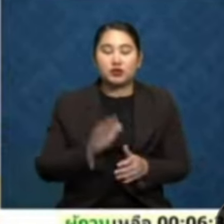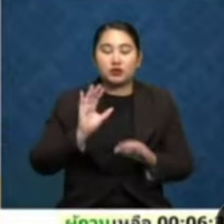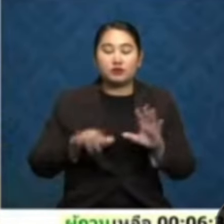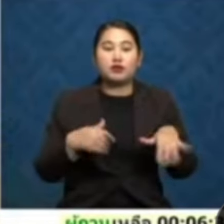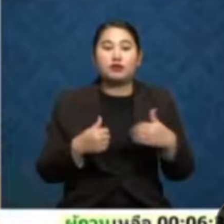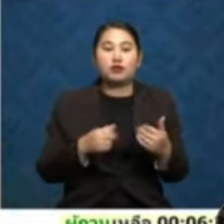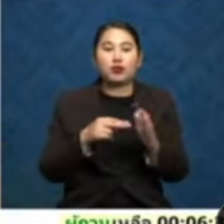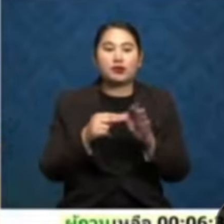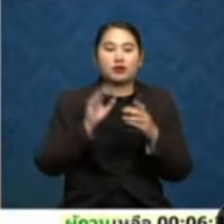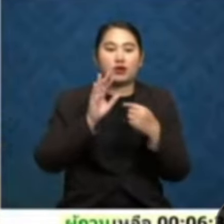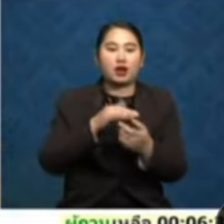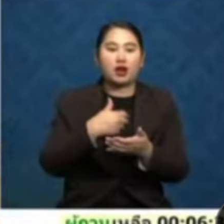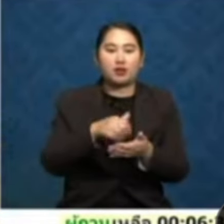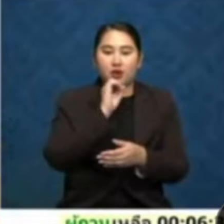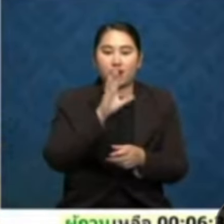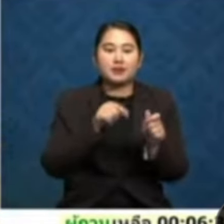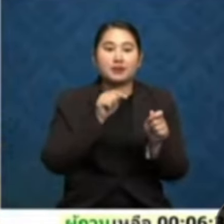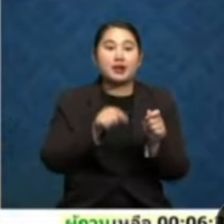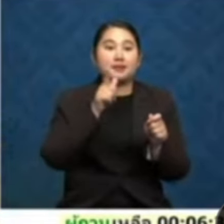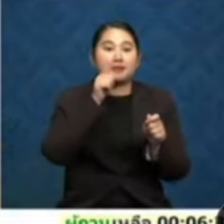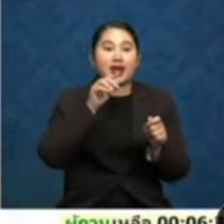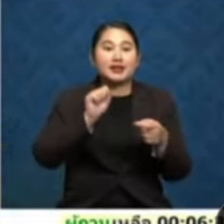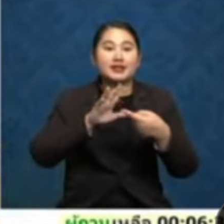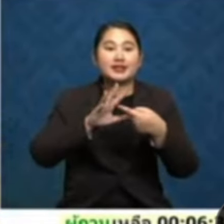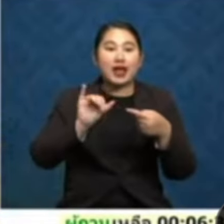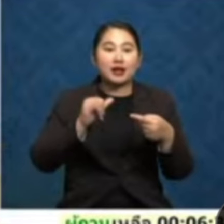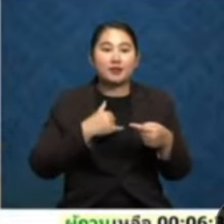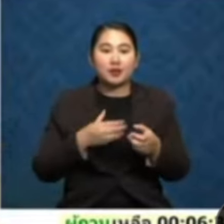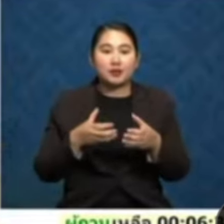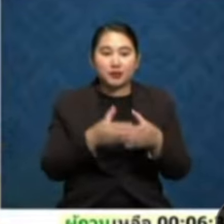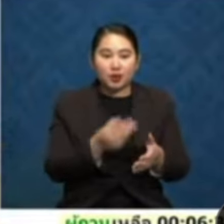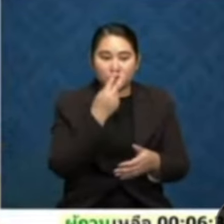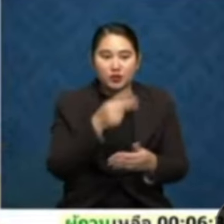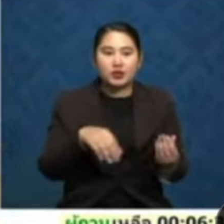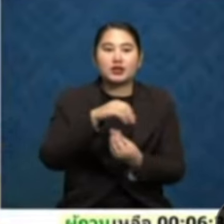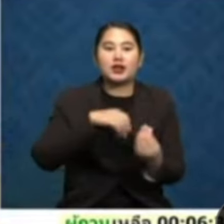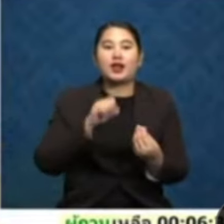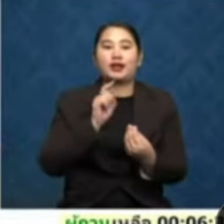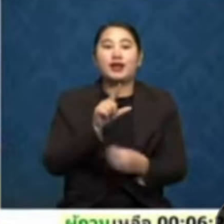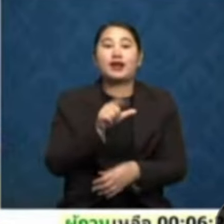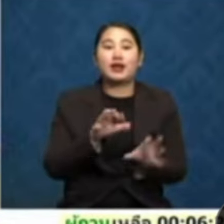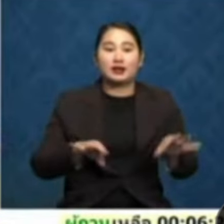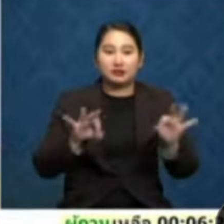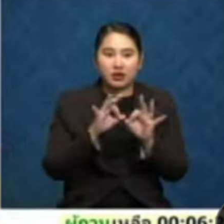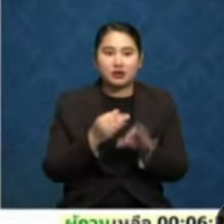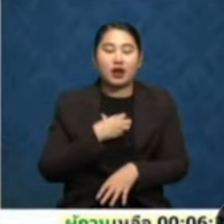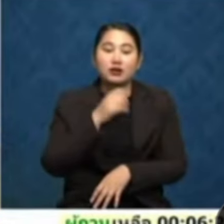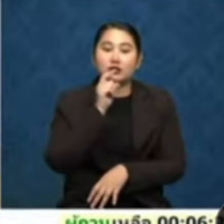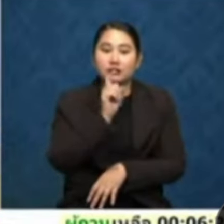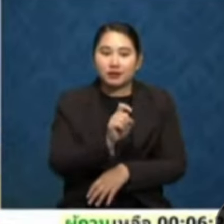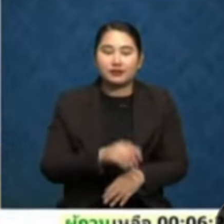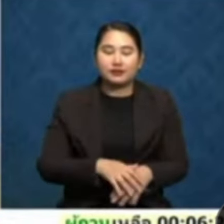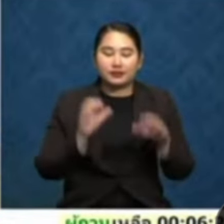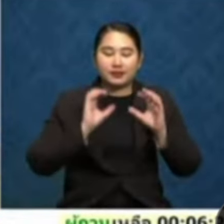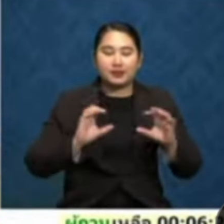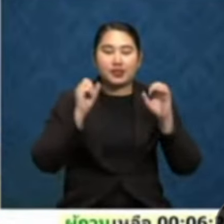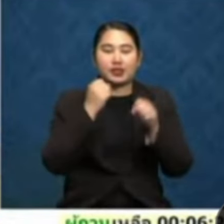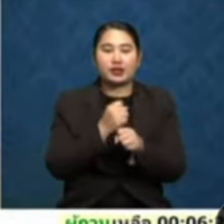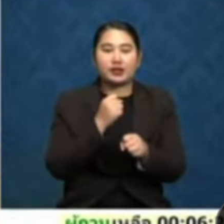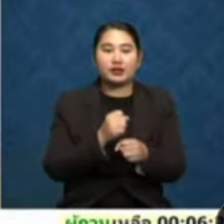ฟูในที่นี้ยกตัวอย่างอย่างเช่นในอำเภอแม่สายที่ผมลงพื้นที่มาเป็นพื้นที่เศรษฐกิจโดยตรงครับก็อยากจะสอบถามว่าจากการที่รัฐบาลมี